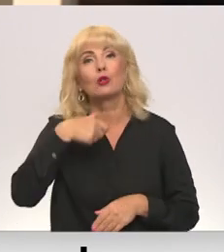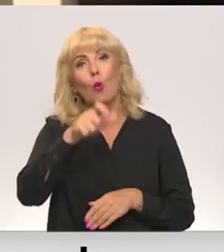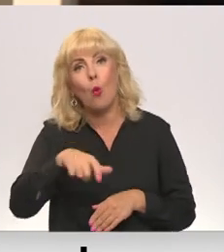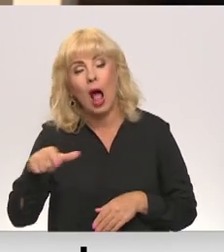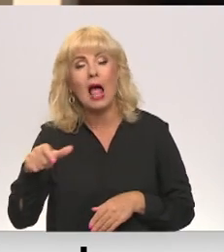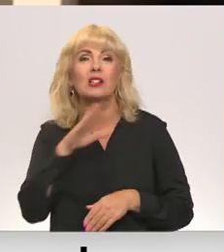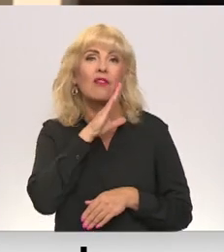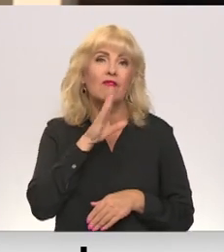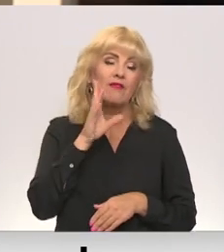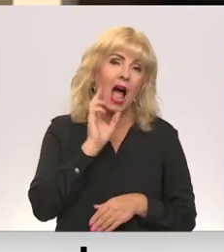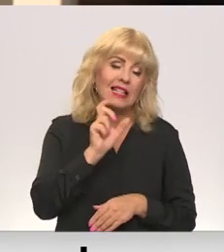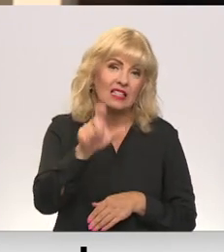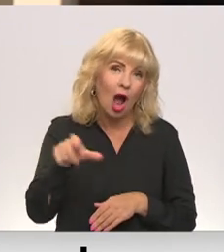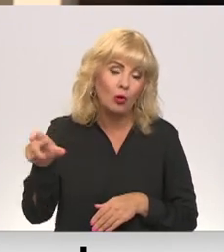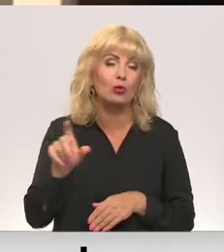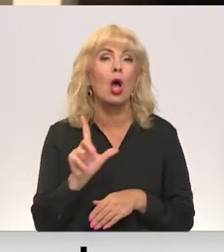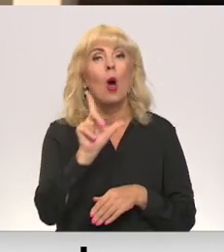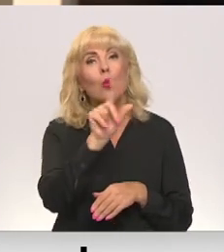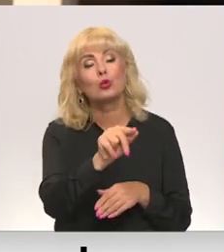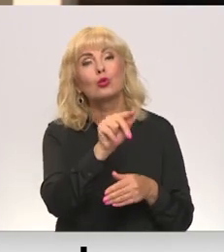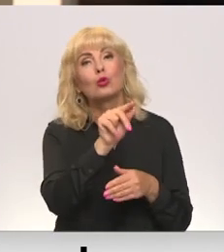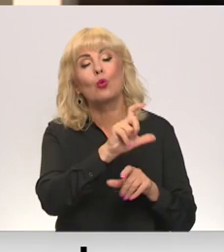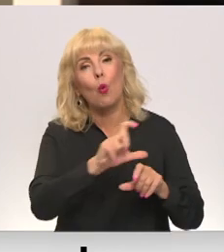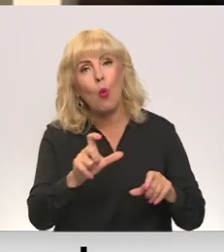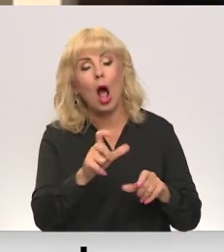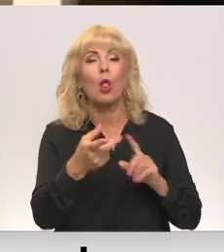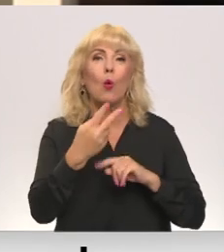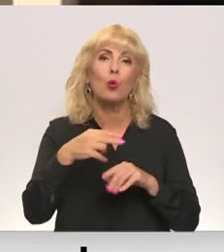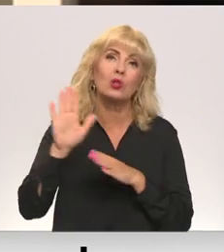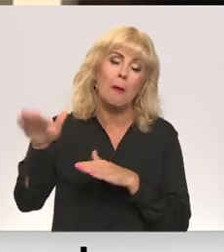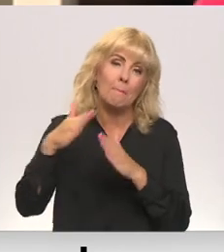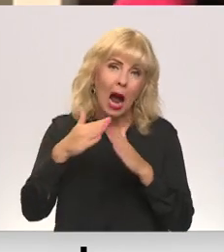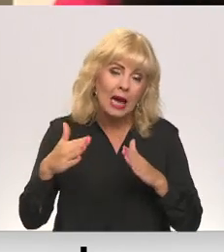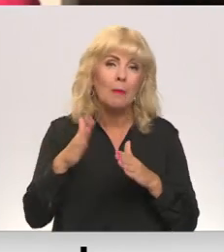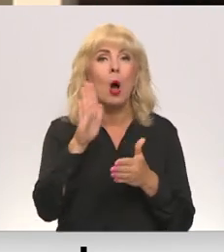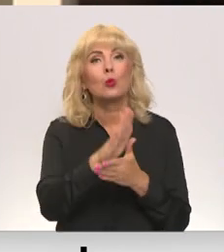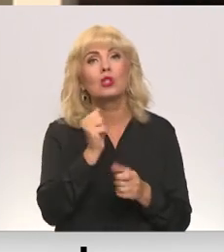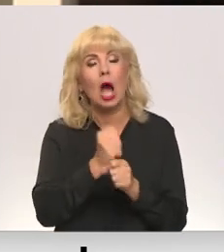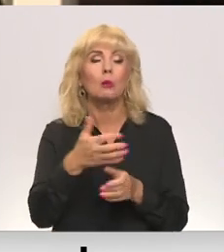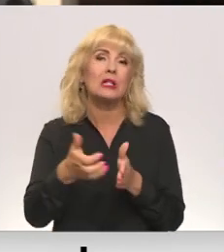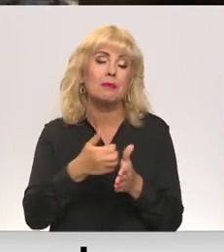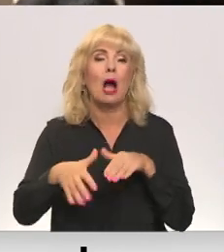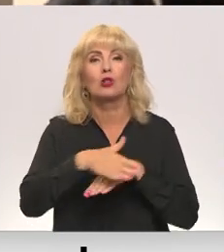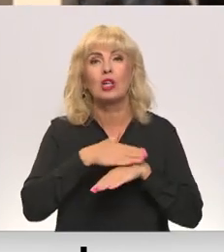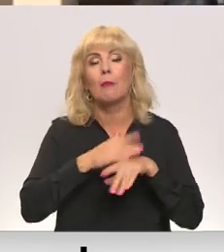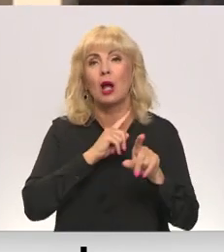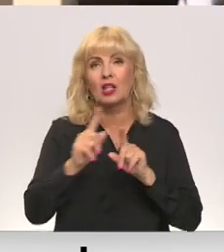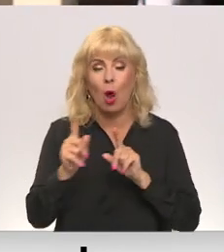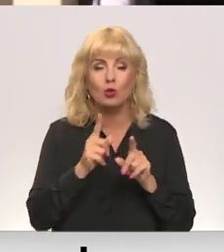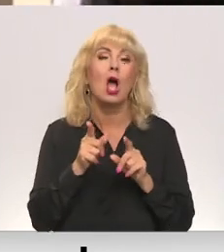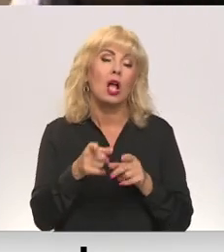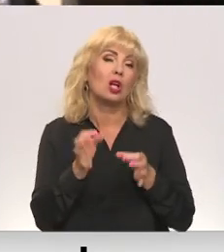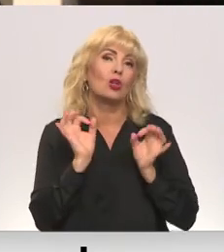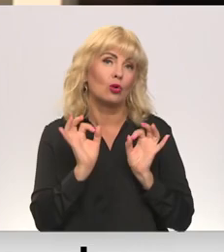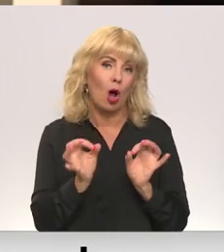skolēnu vecākus, gan visus, kas dodas uz skolām, no skolām, uz darba vietām, izmantot pēc iespējas vairāk sabiedrisko transportu. Zinām, mērā tas ir arī simboliski, jo mēs